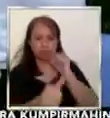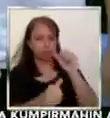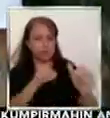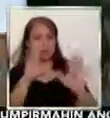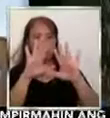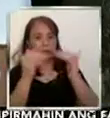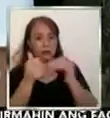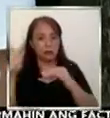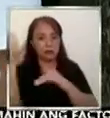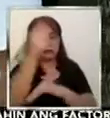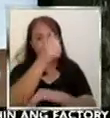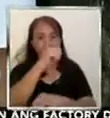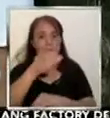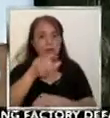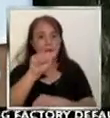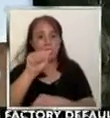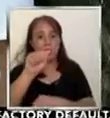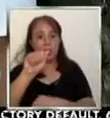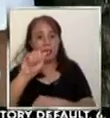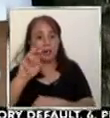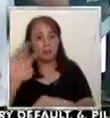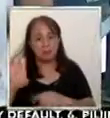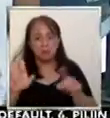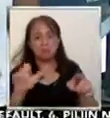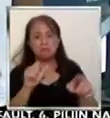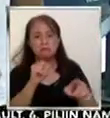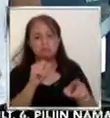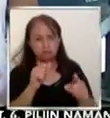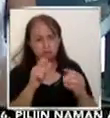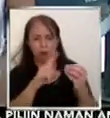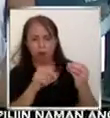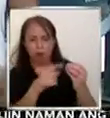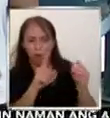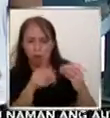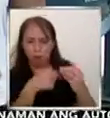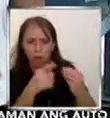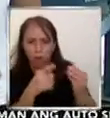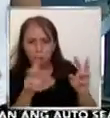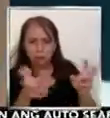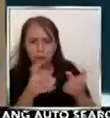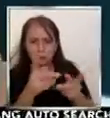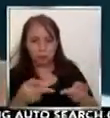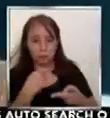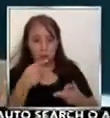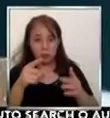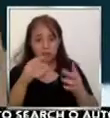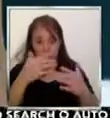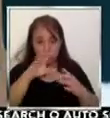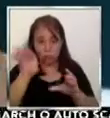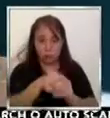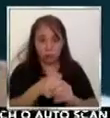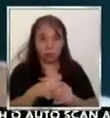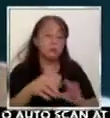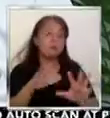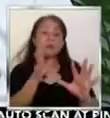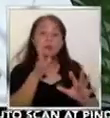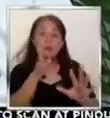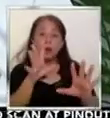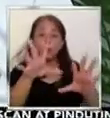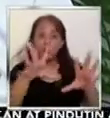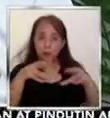Hein Angeles ang nepotismo sa kanilang lugar. Lalo ang mga nagsasabing pati nanay niya nakasulat sa listahan ng